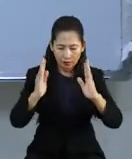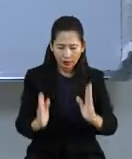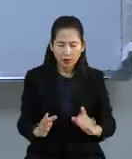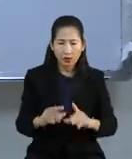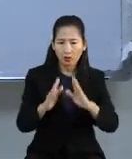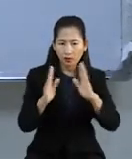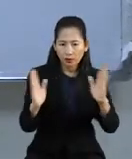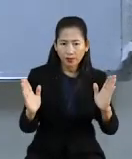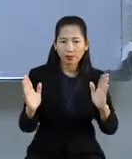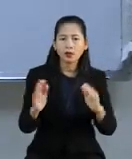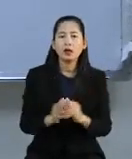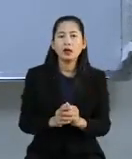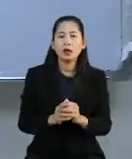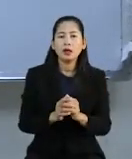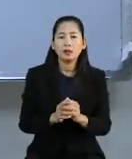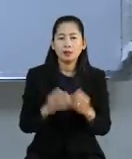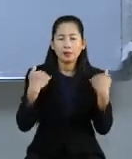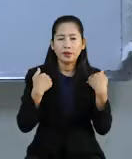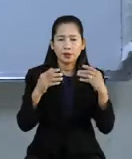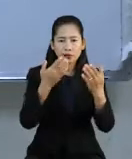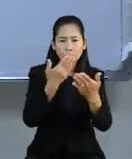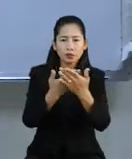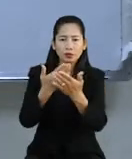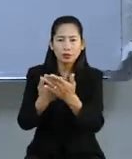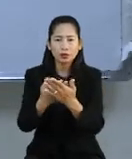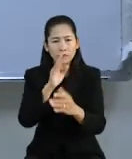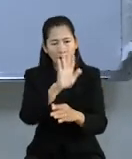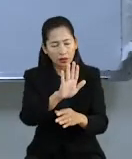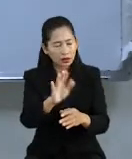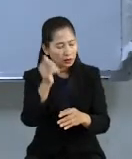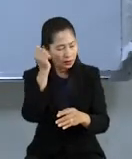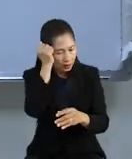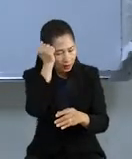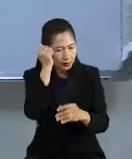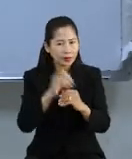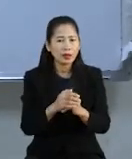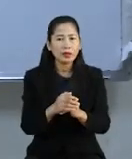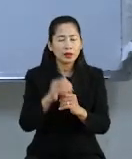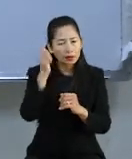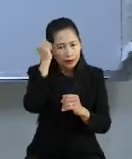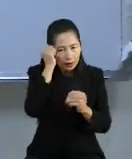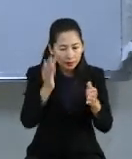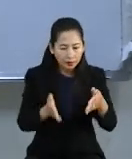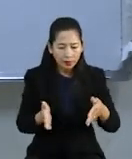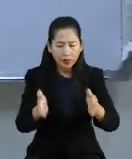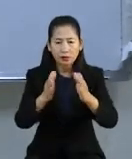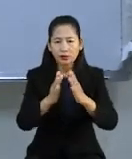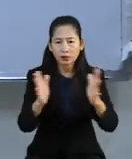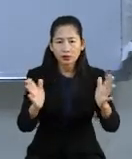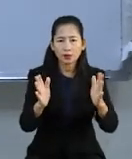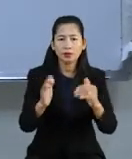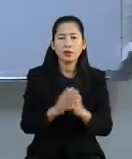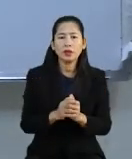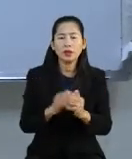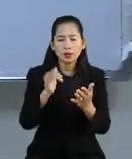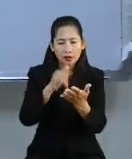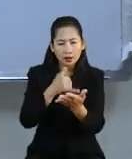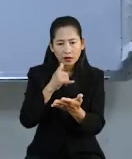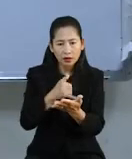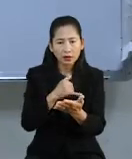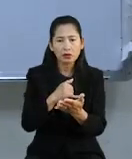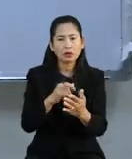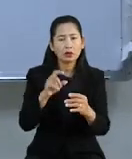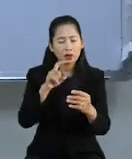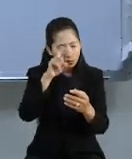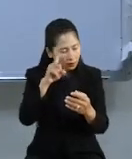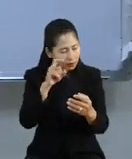ạc kia thông thông của sầm năng kia sắp tự biết đã chứ mô hoài chân con thở chân nắm á cha chân nắm mà hai vị thầy thông thông với chân tớ cứ có nghi số nông ca sai